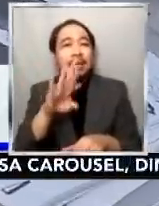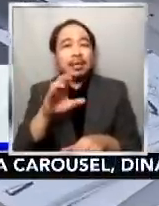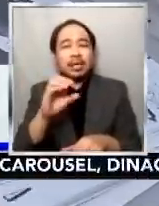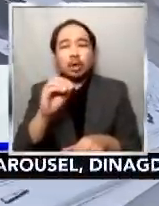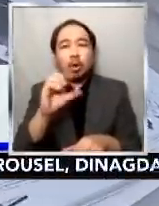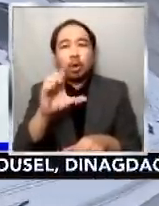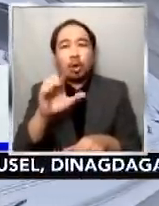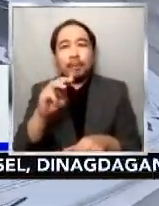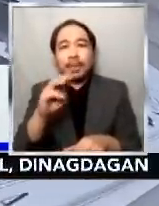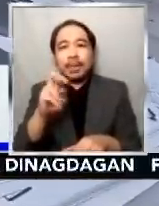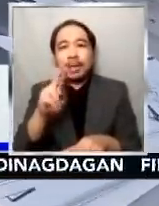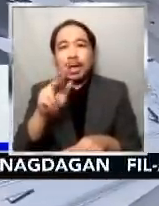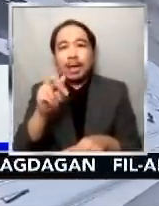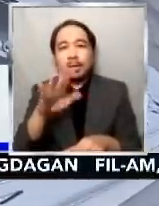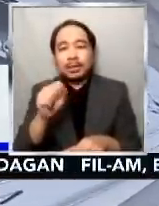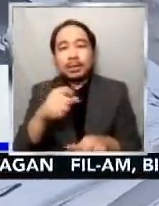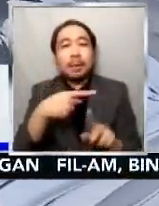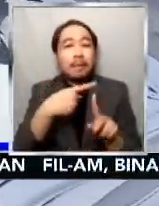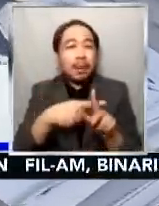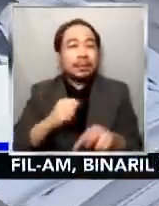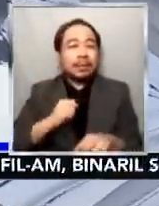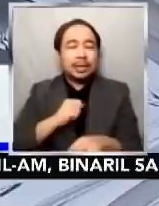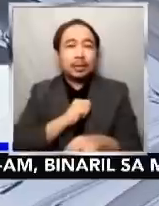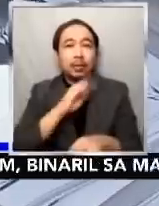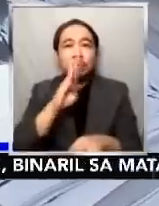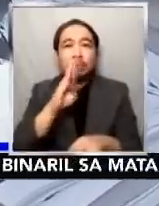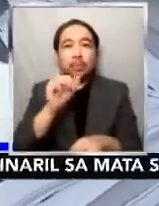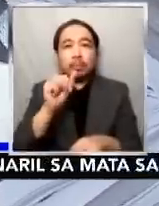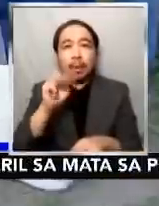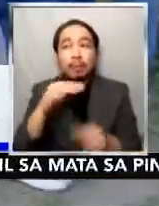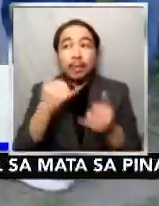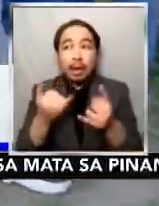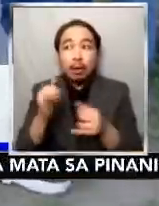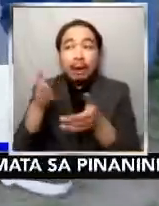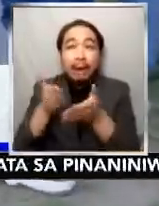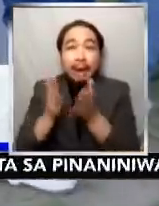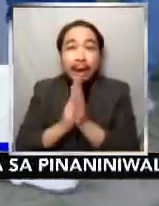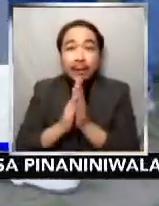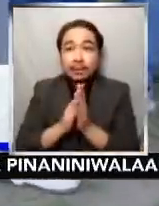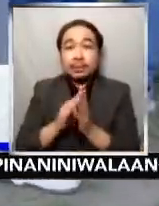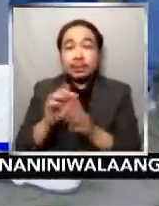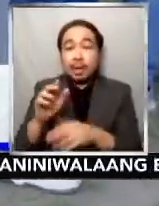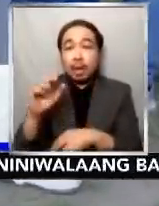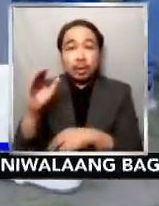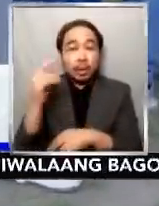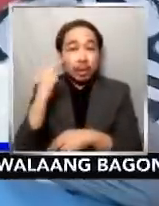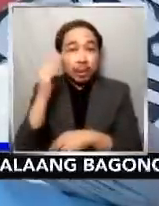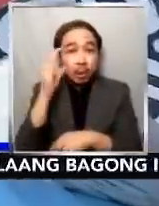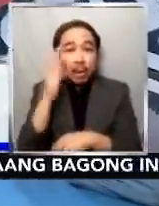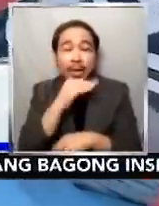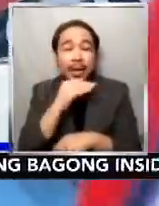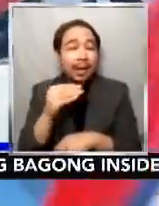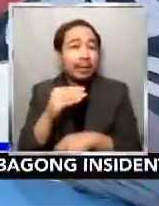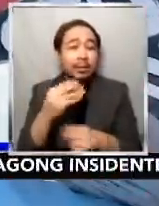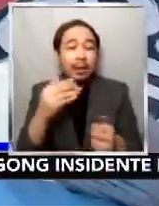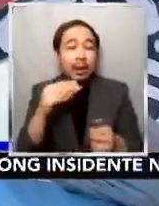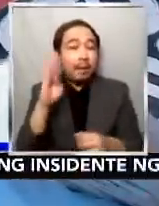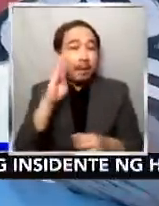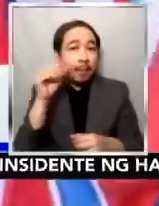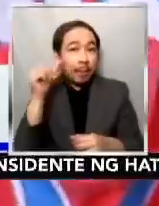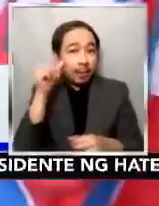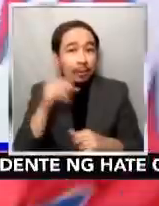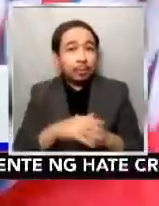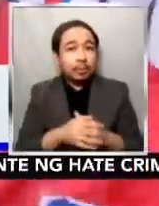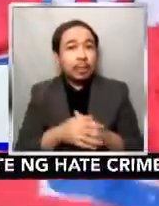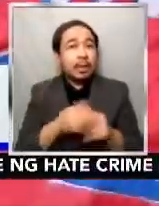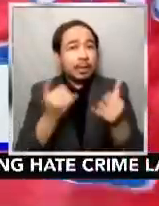Aquino. Sinisika pa namin makuha ang panig ni Colmenares at Aquino. Sa impormasyong nakuha ng CIDG-NCR, na mula raw